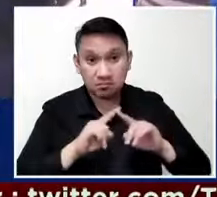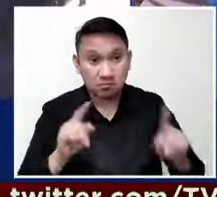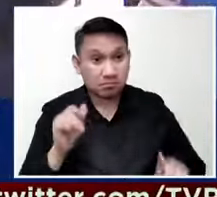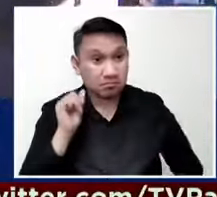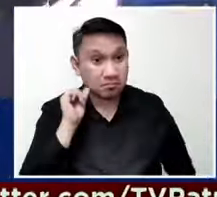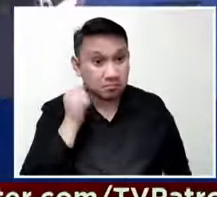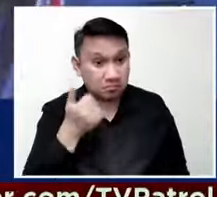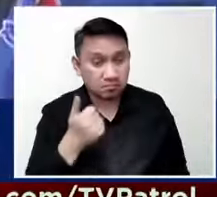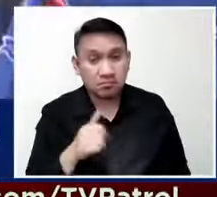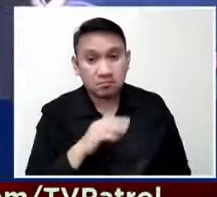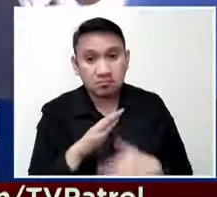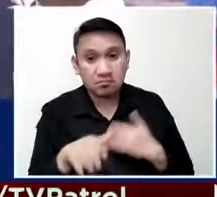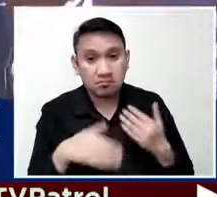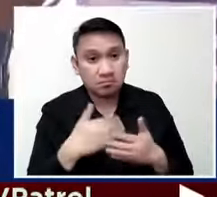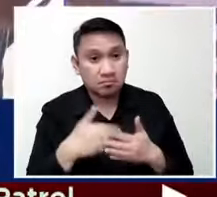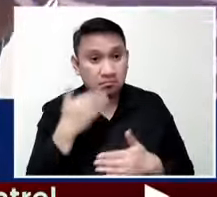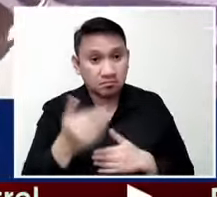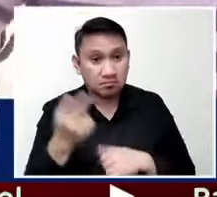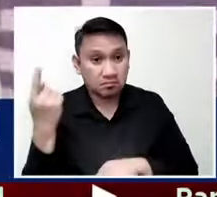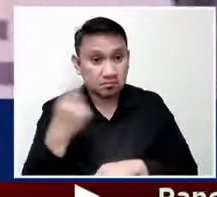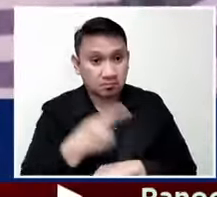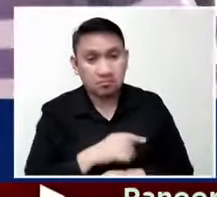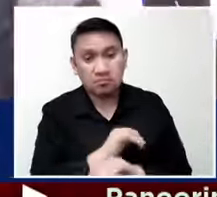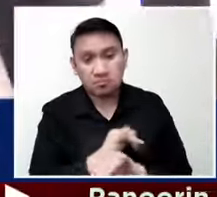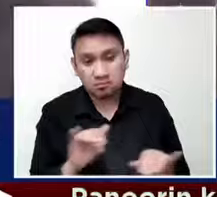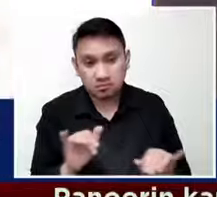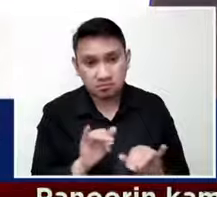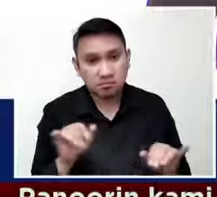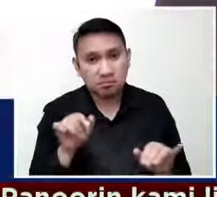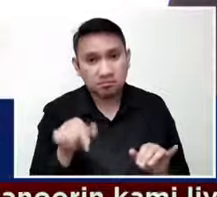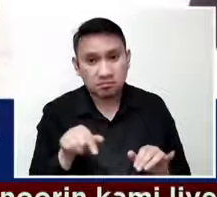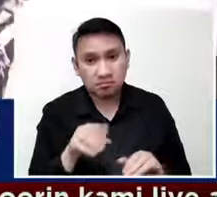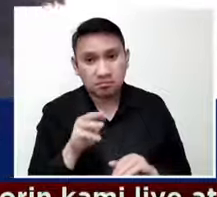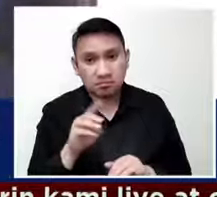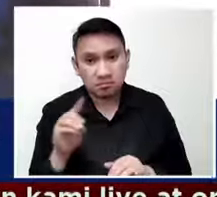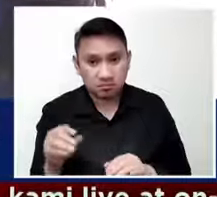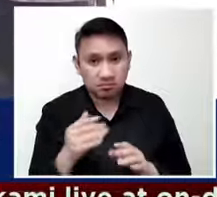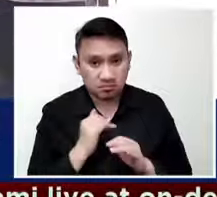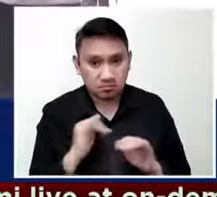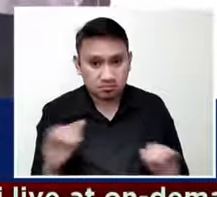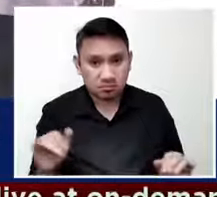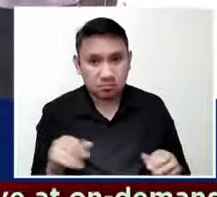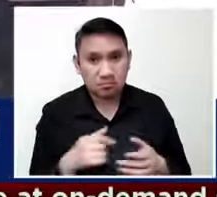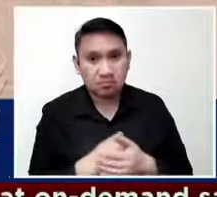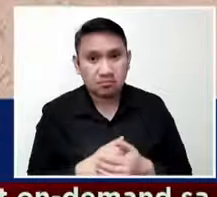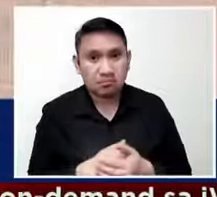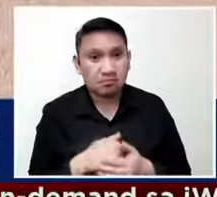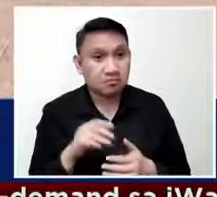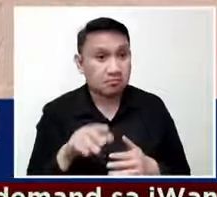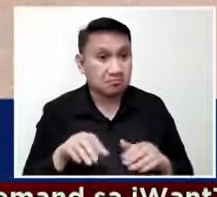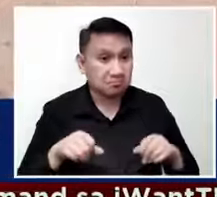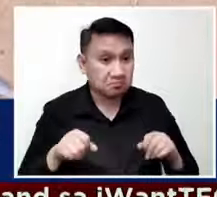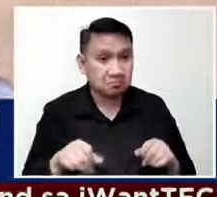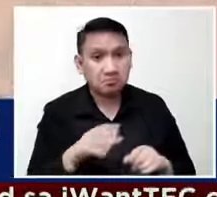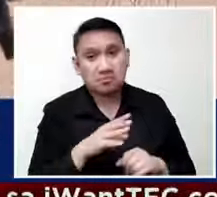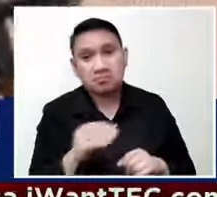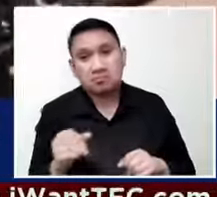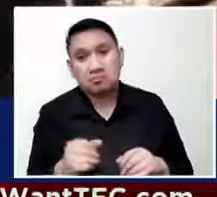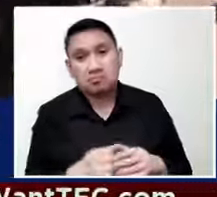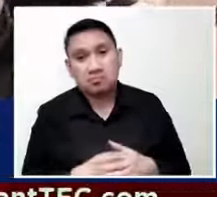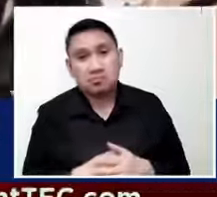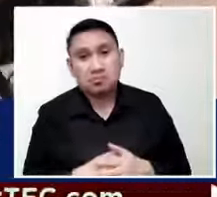at sa mga susunod na araw, ganun pa rin ang magiging diskarte ng MMDA, manguhuli ng mga e-bike, e-trikes, pedicab